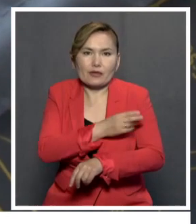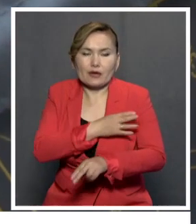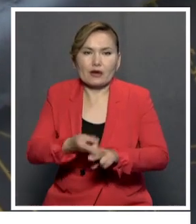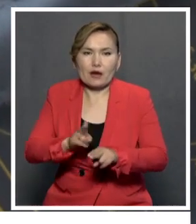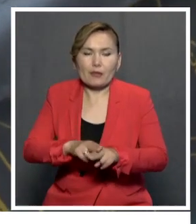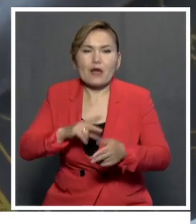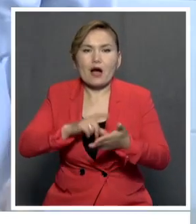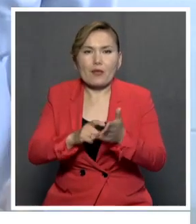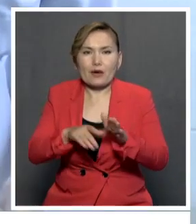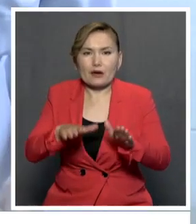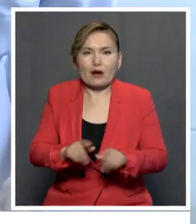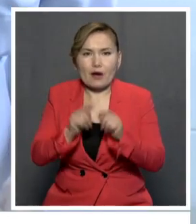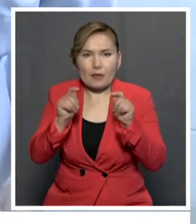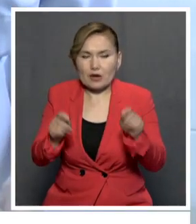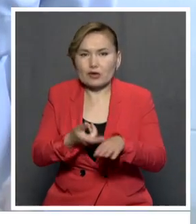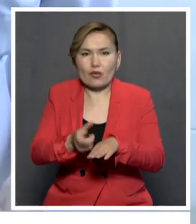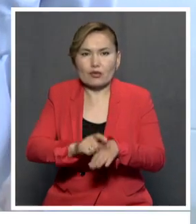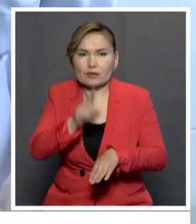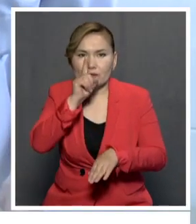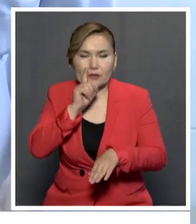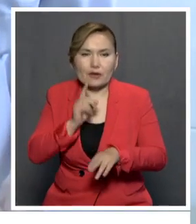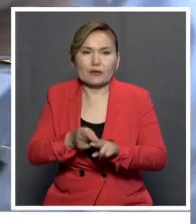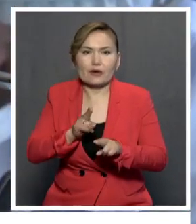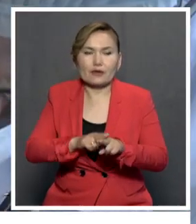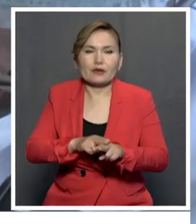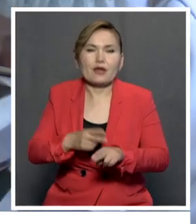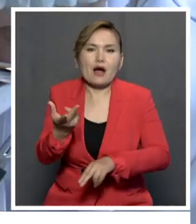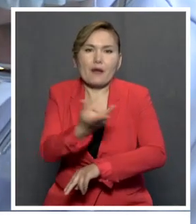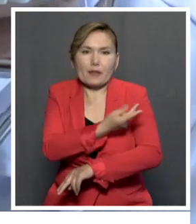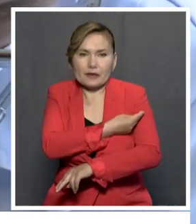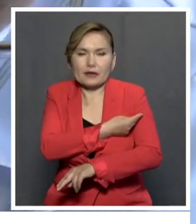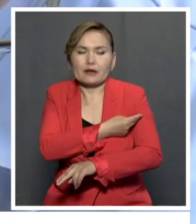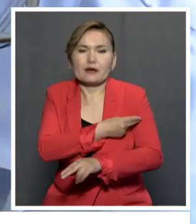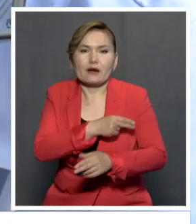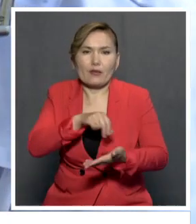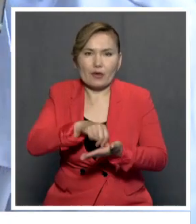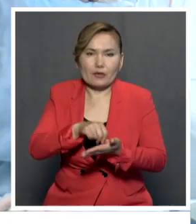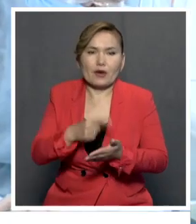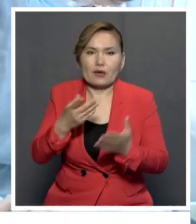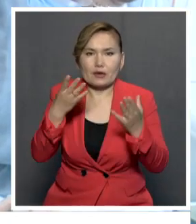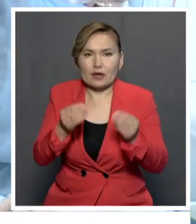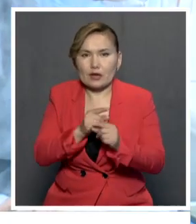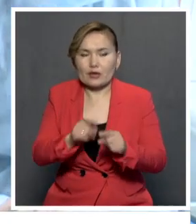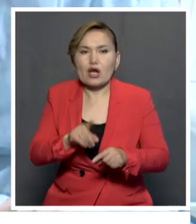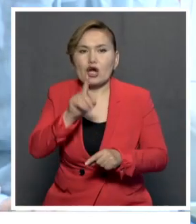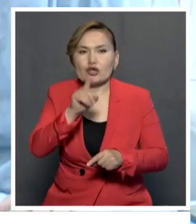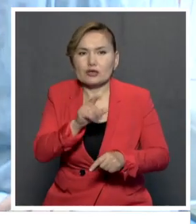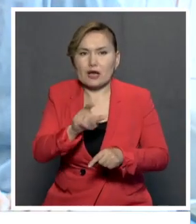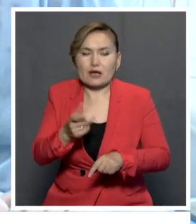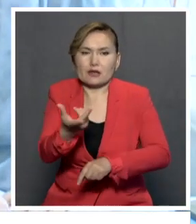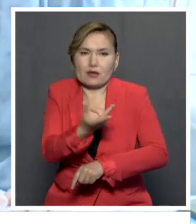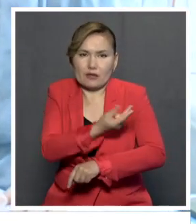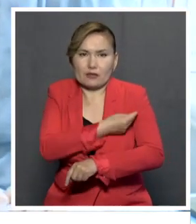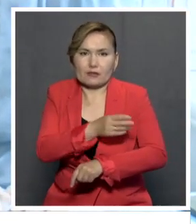бұл жерде вакцина алу өте қолайлы. Қазір індетке негізінен Хаят Вакс вакцинасы егіліп жатыр. Бір күннің өзінде 100-ге тарта